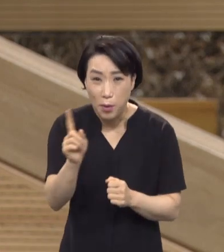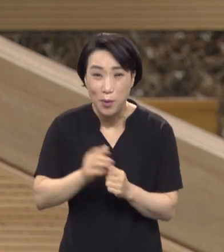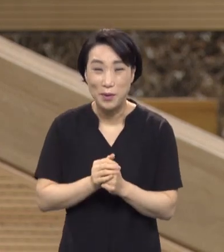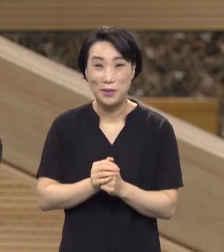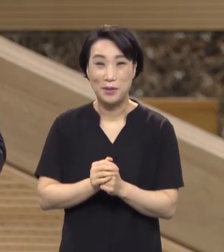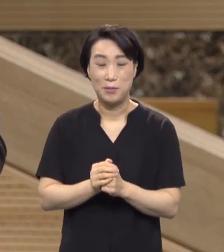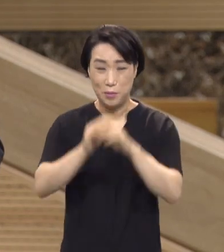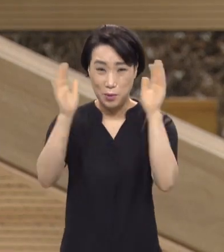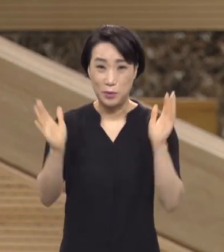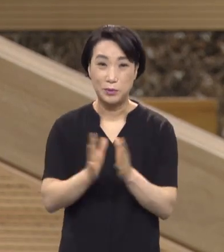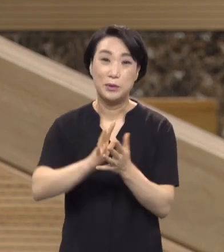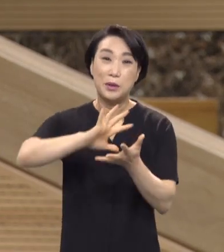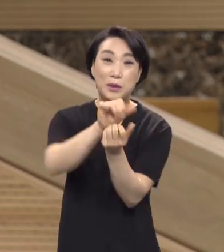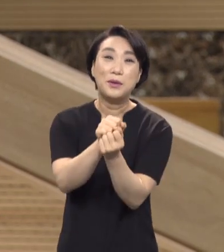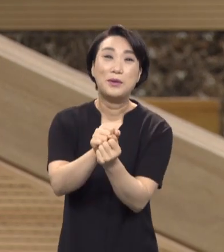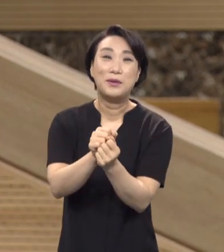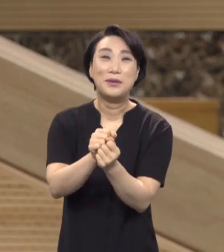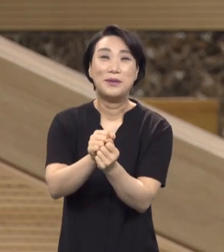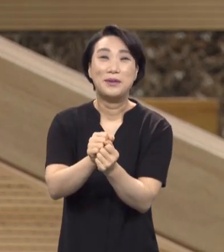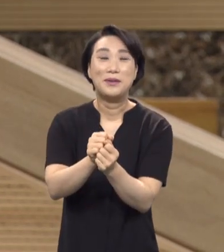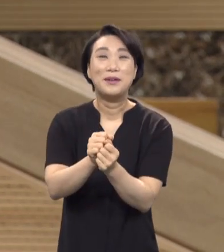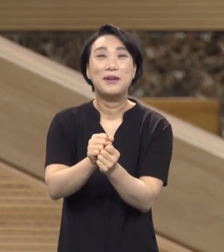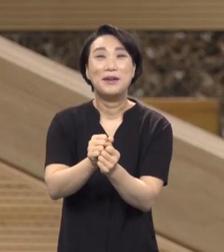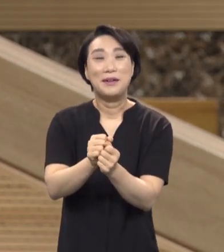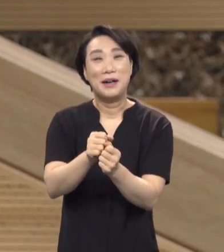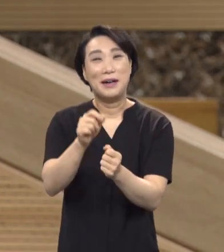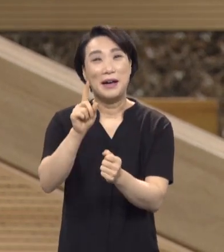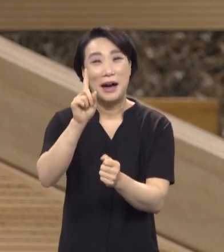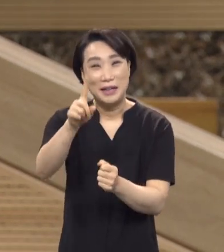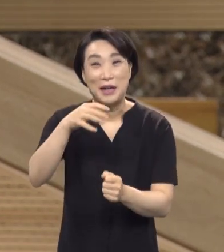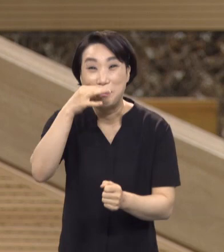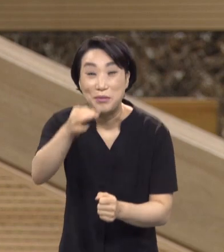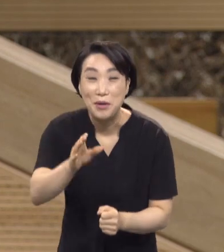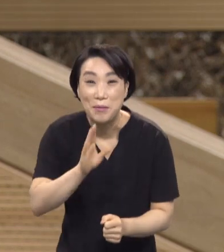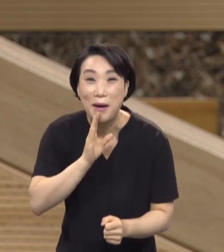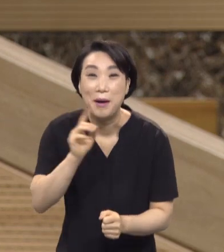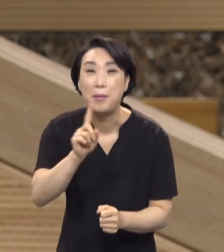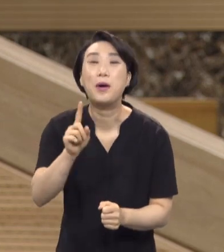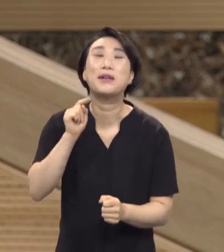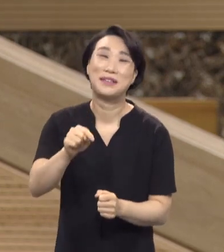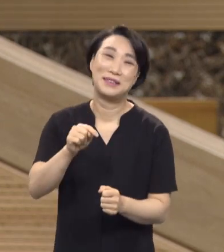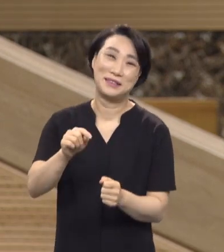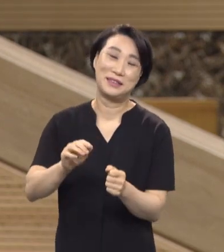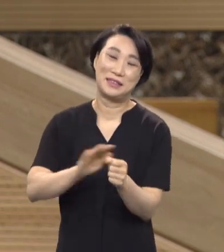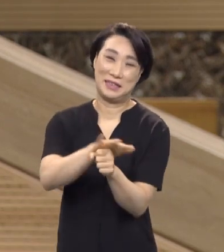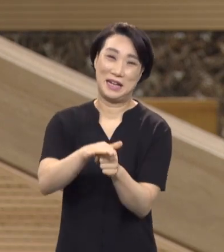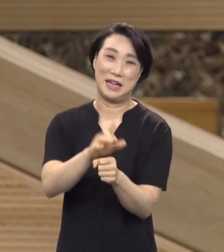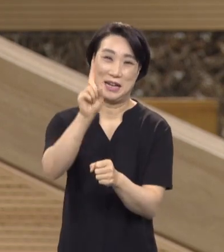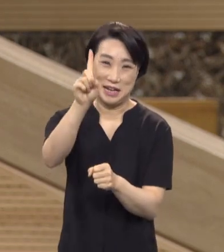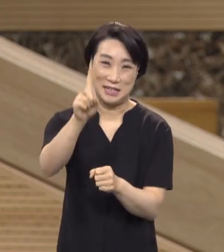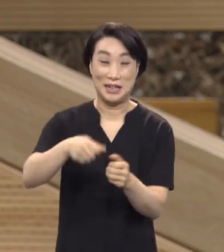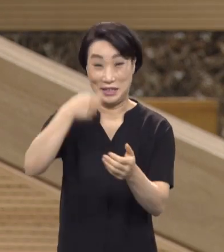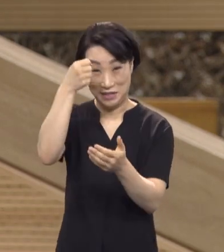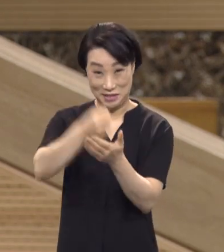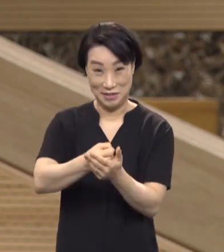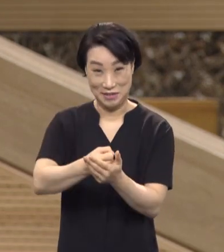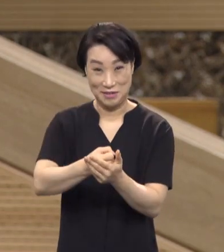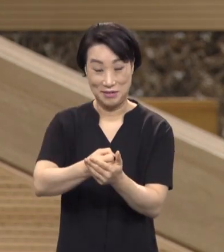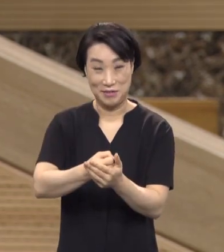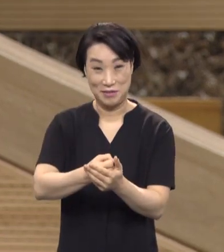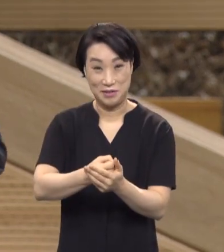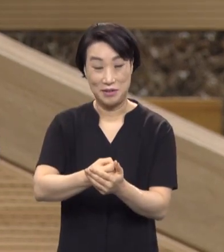무엇이냐고 한마디로 정의했는데 그것은 사랑이라고 정의했습니다.